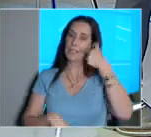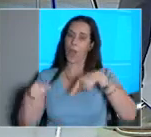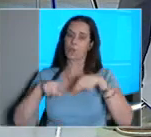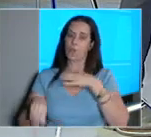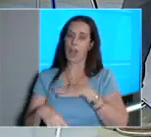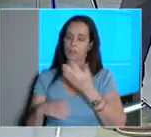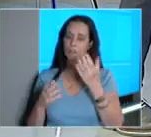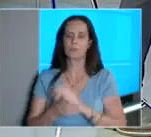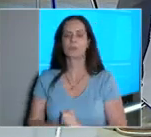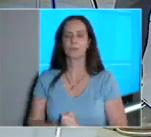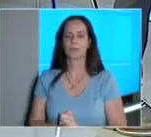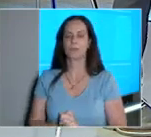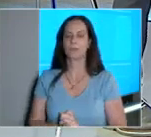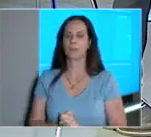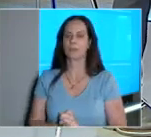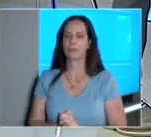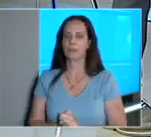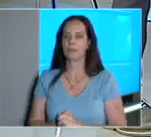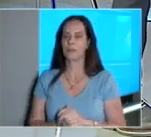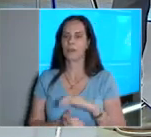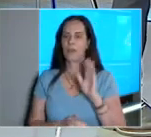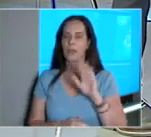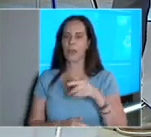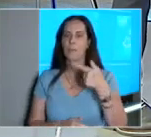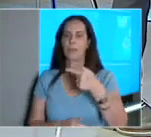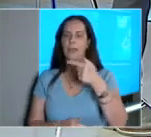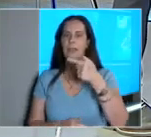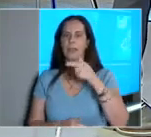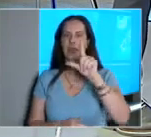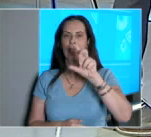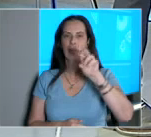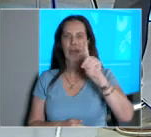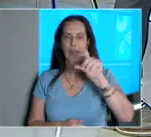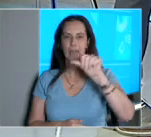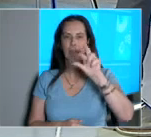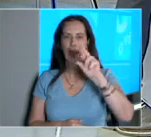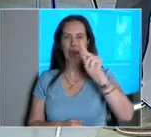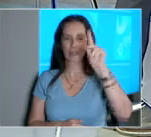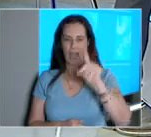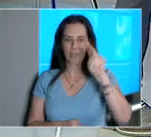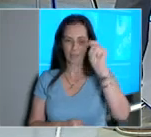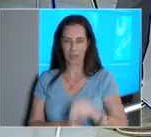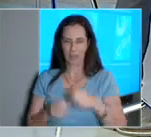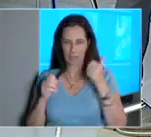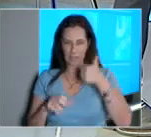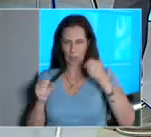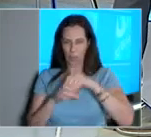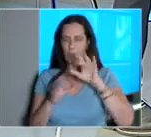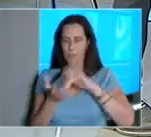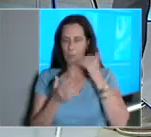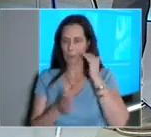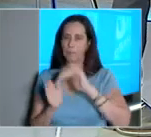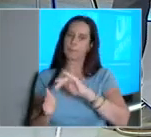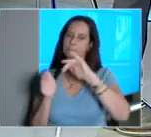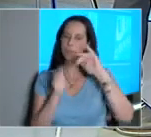שלנו. אכן, לפי דעתי גם גלעד ארדן גם איתו שם, כי הוא גם על הציוץ שלו עם תמונה עם אותו שליח מיוחד. אוקיי.